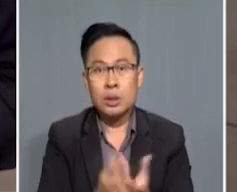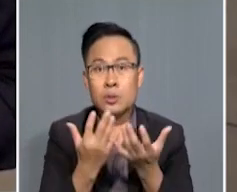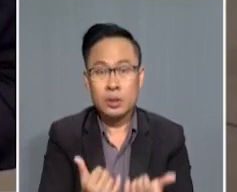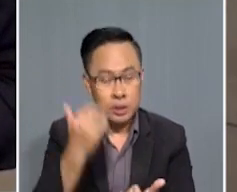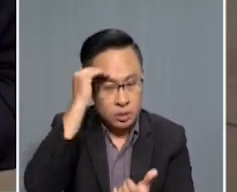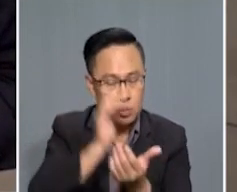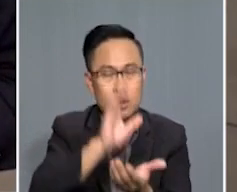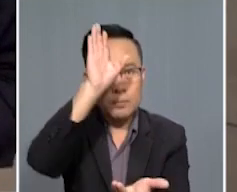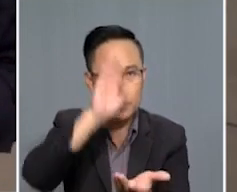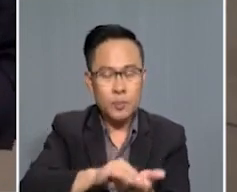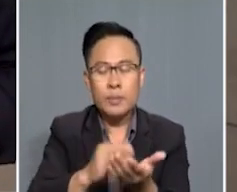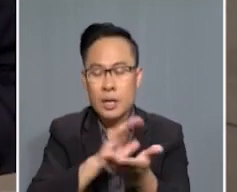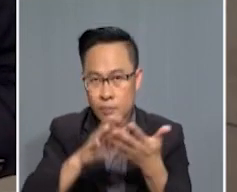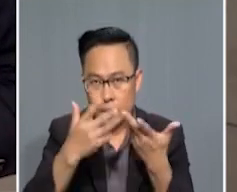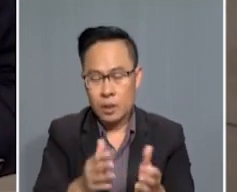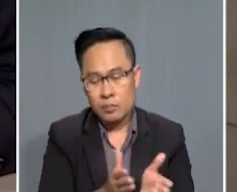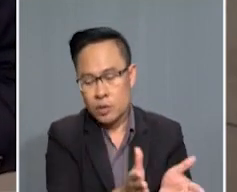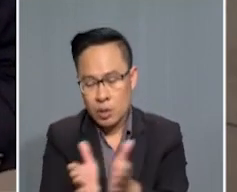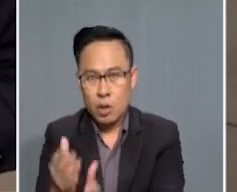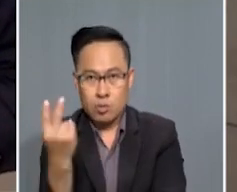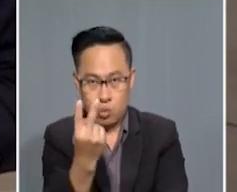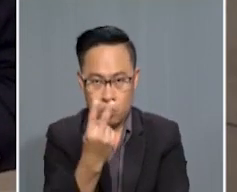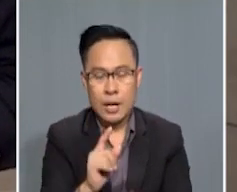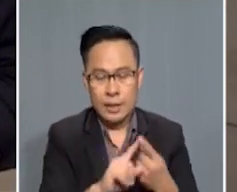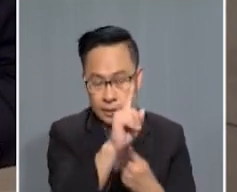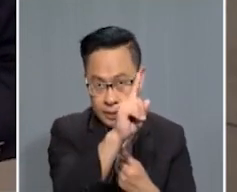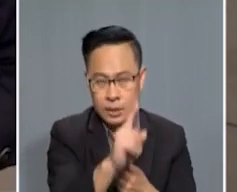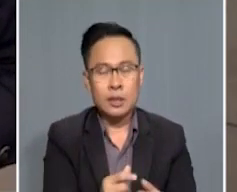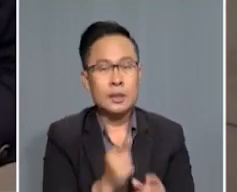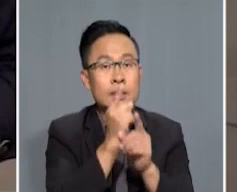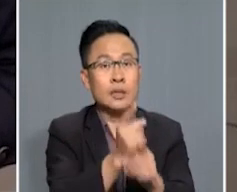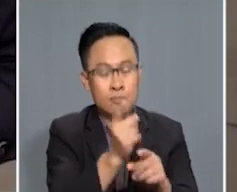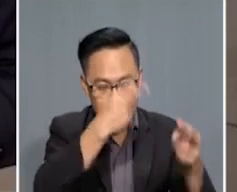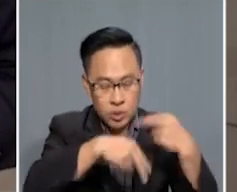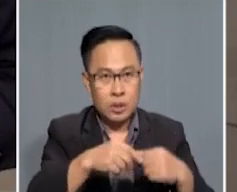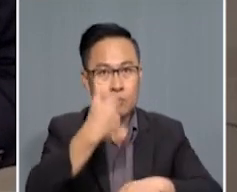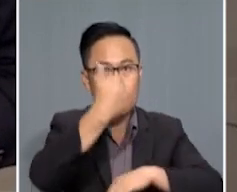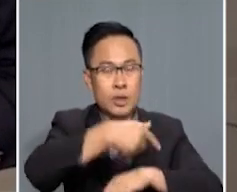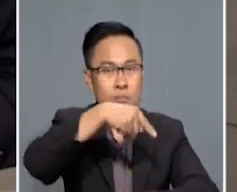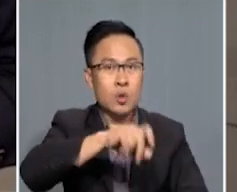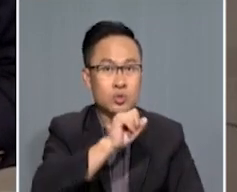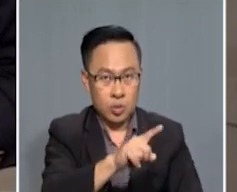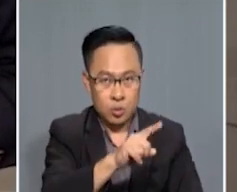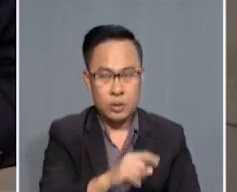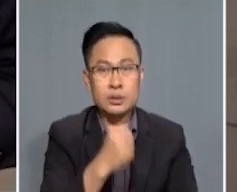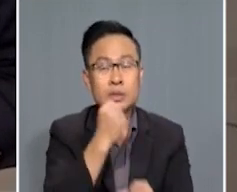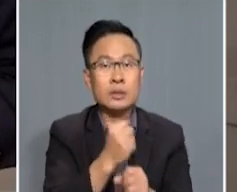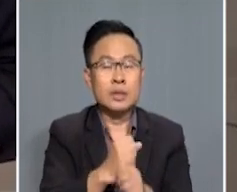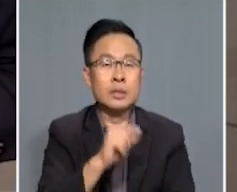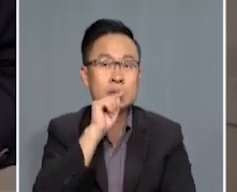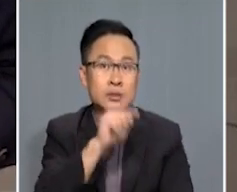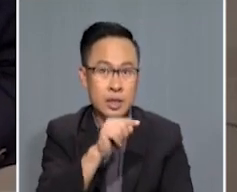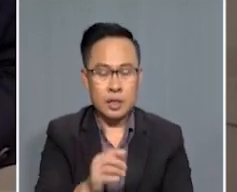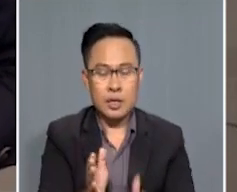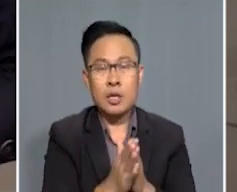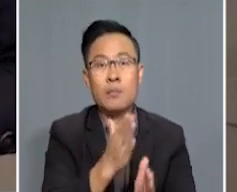เรื่องไว้เรียบร้อยแล้วนะคะโดยแบ่งเป็น2ส่วนค่ะส่วนแรกให้ดำเนินการกับผอ.พศ.ฐานมีคำสั่ง